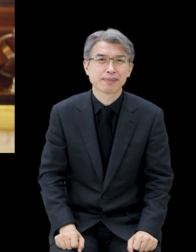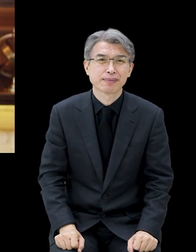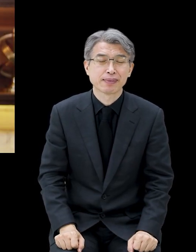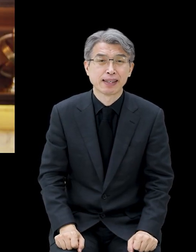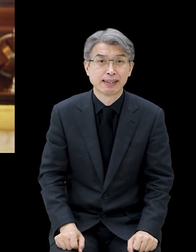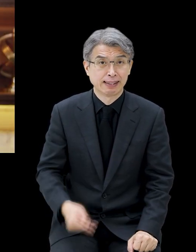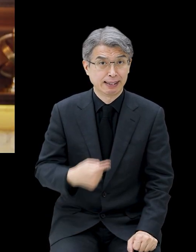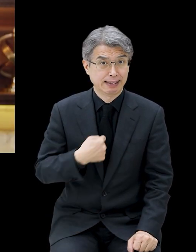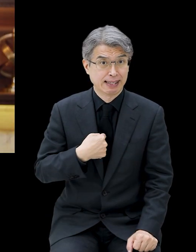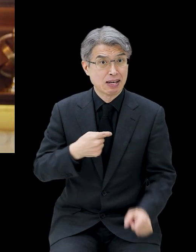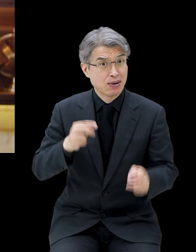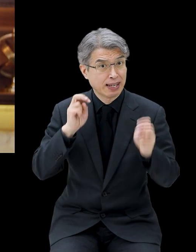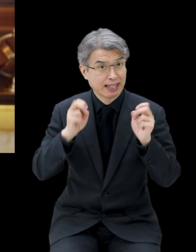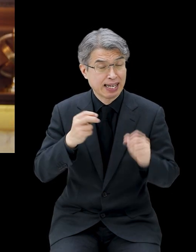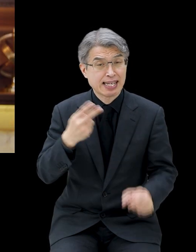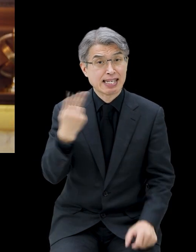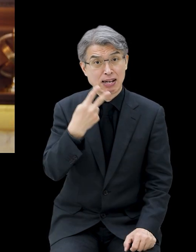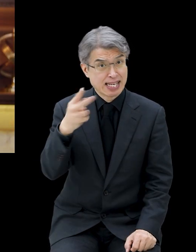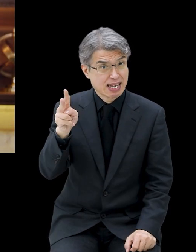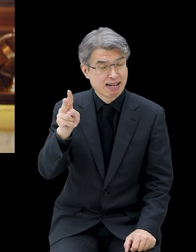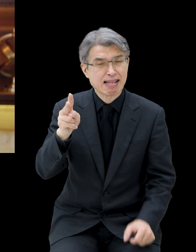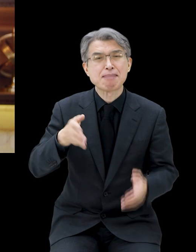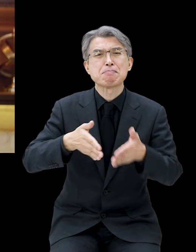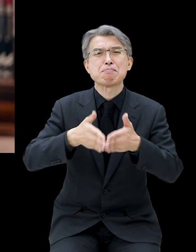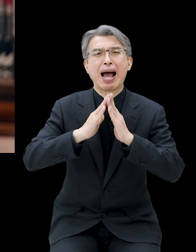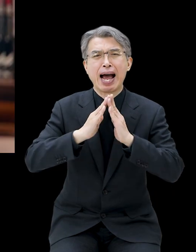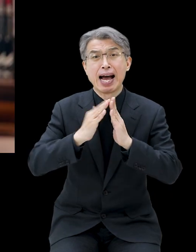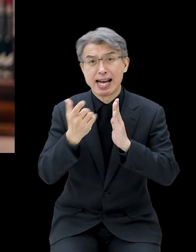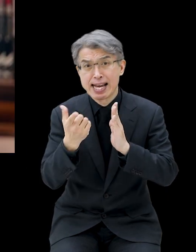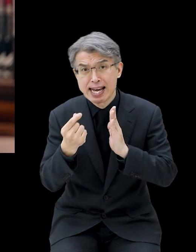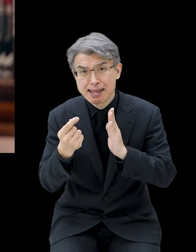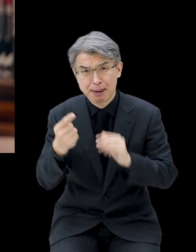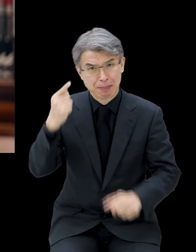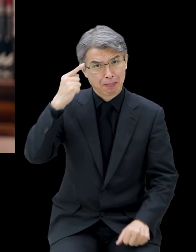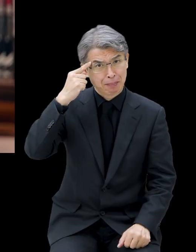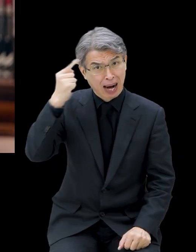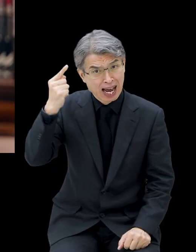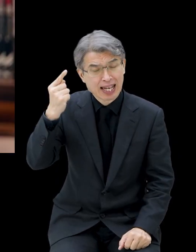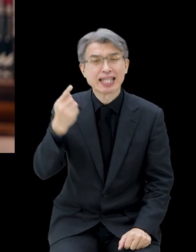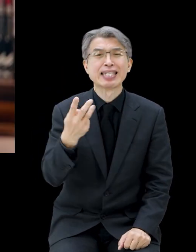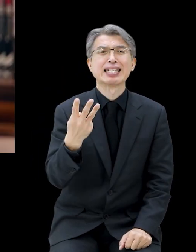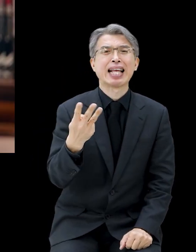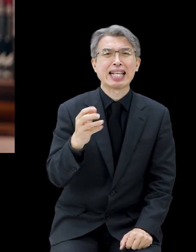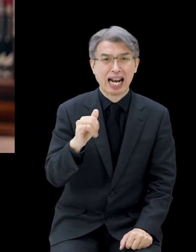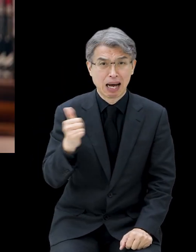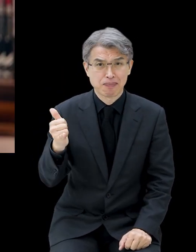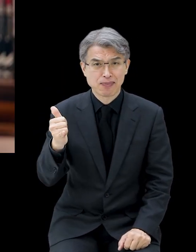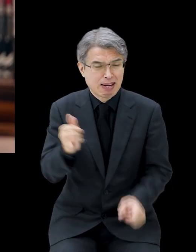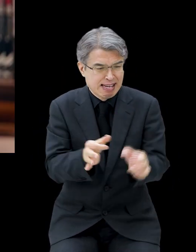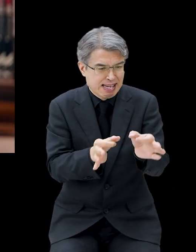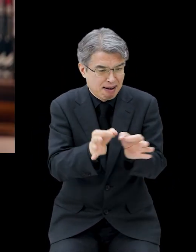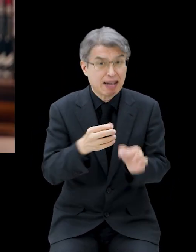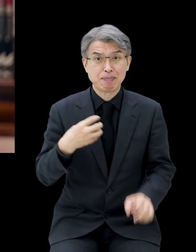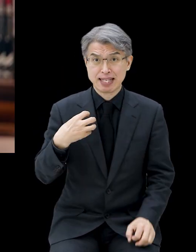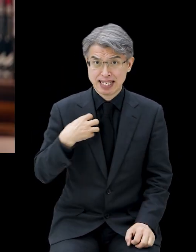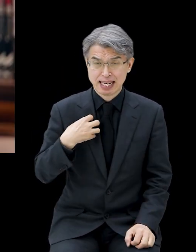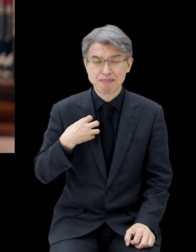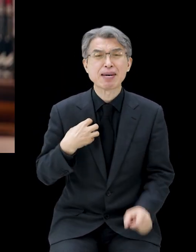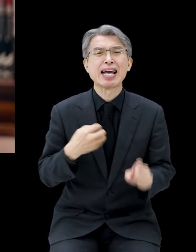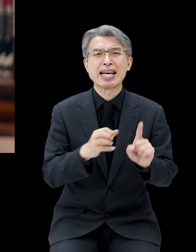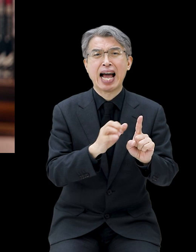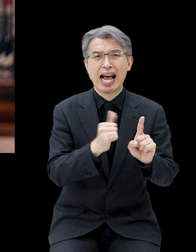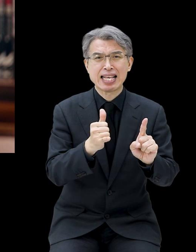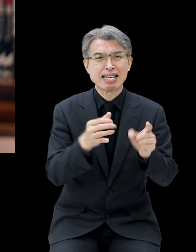저희 회사는 2002년에 창립된 회사이고요. 개발자 3명과 영업